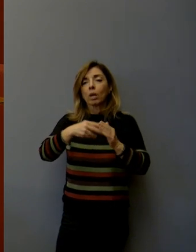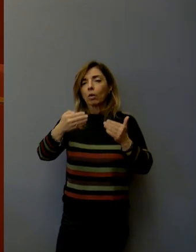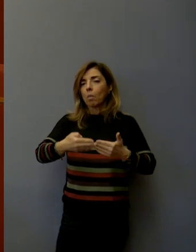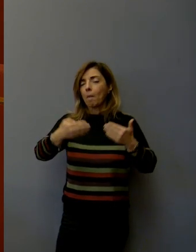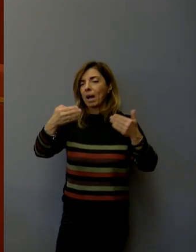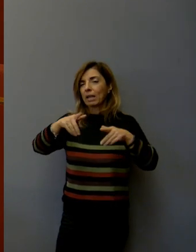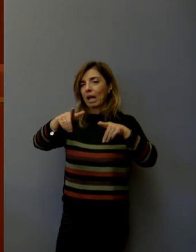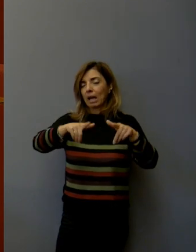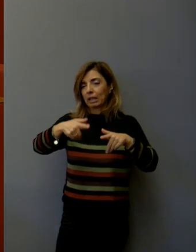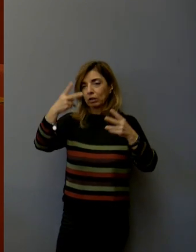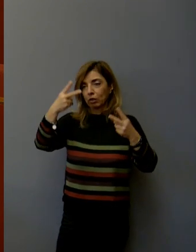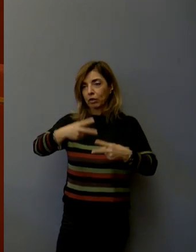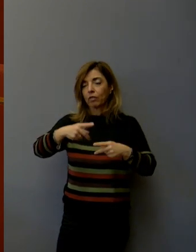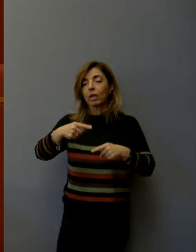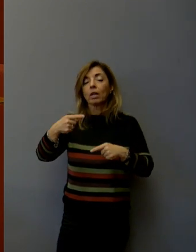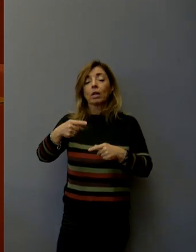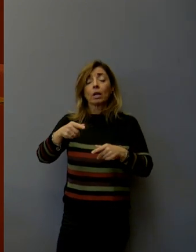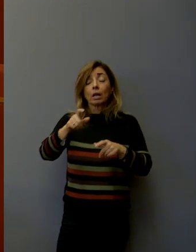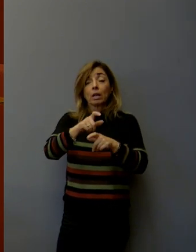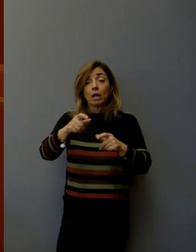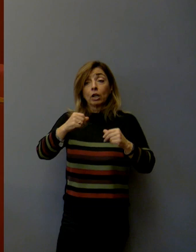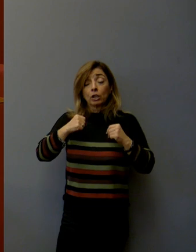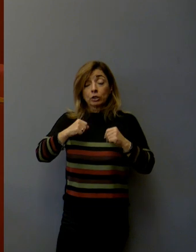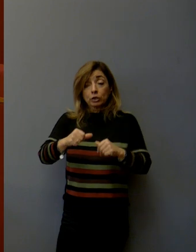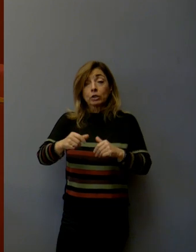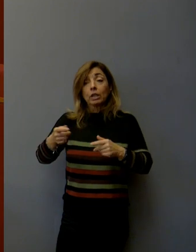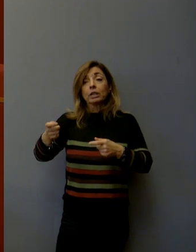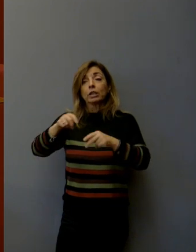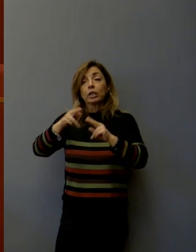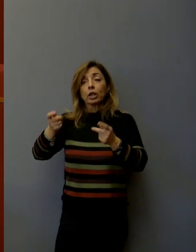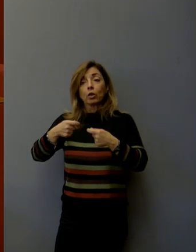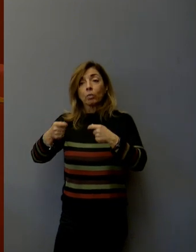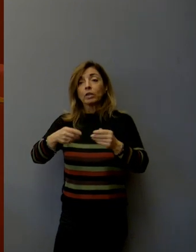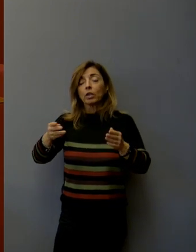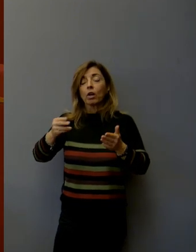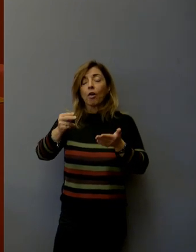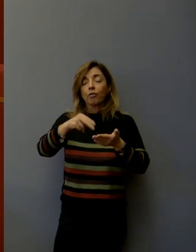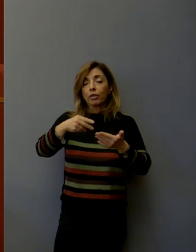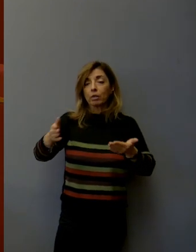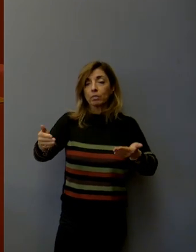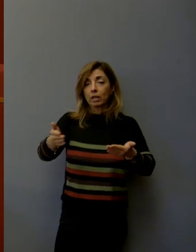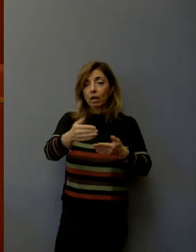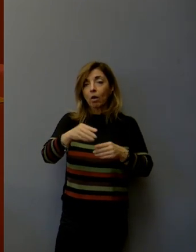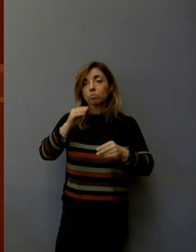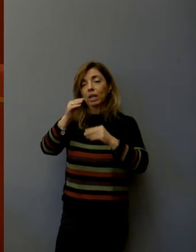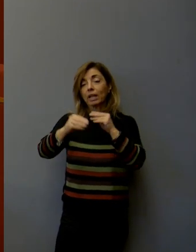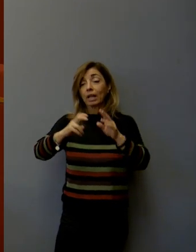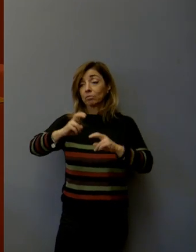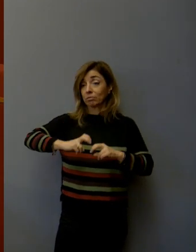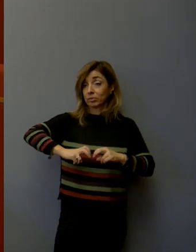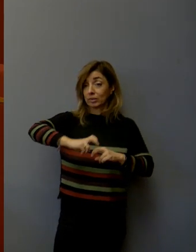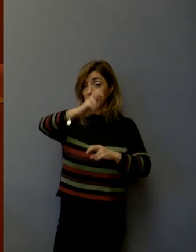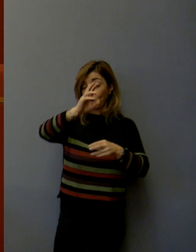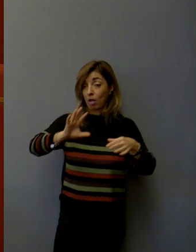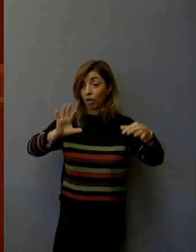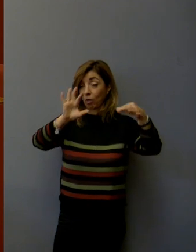commercianti ed esercizi della via Hanno raccolto circa 400 film per richiedere installazione di un ascensore di collegamento momento tra Piazza Manin e via Marcello Durazzo